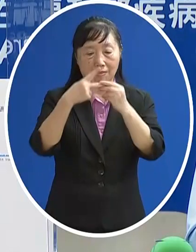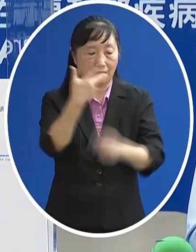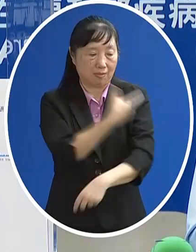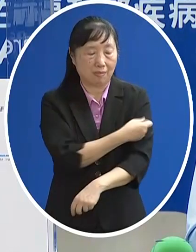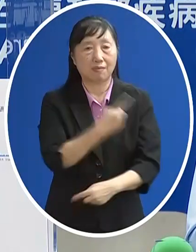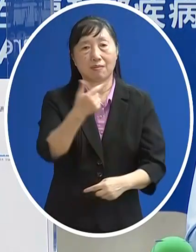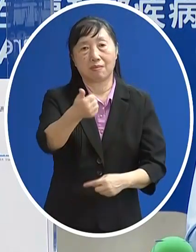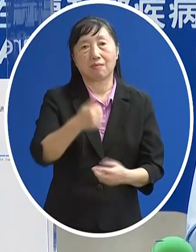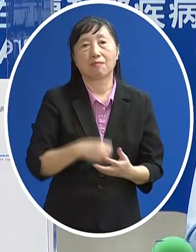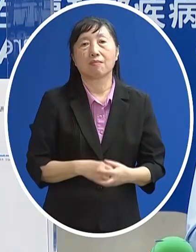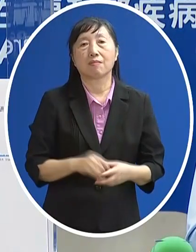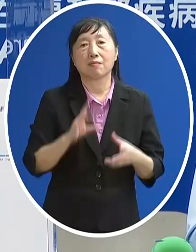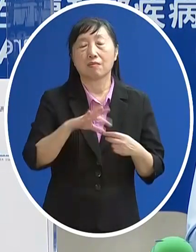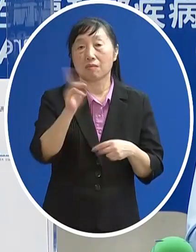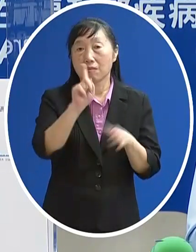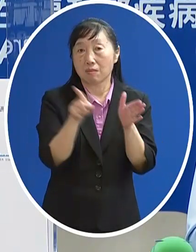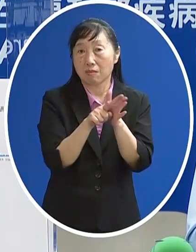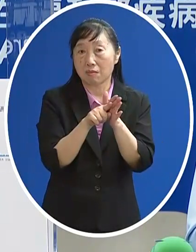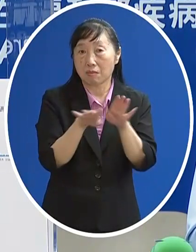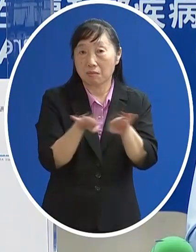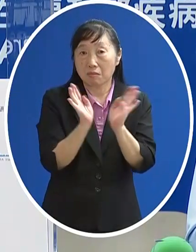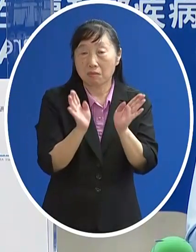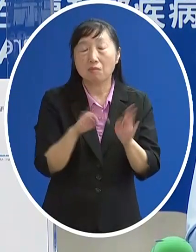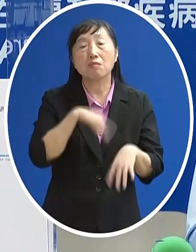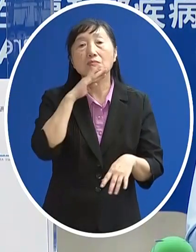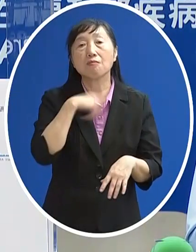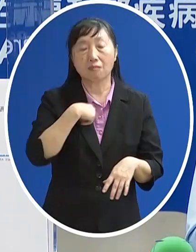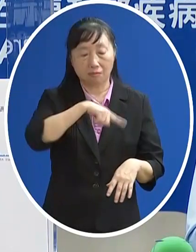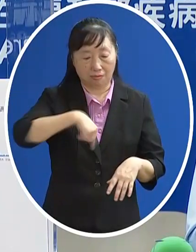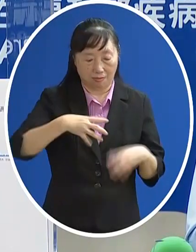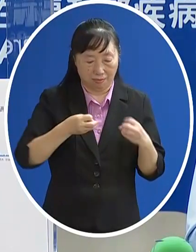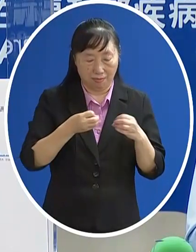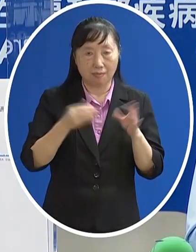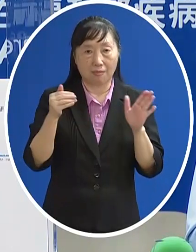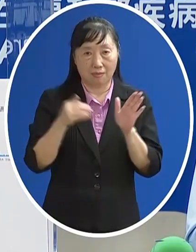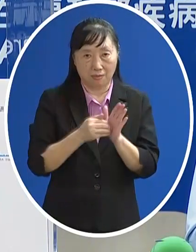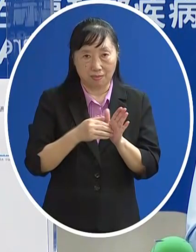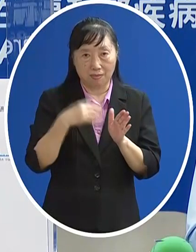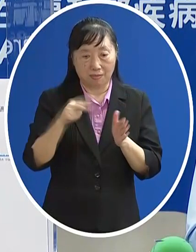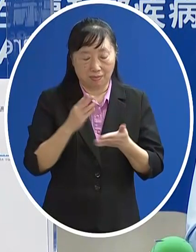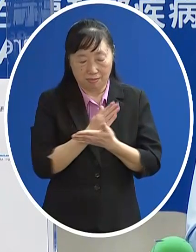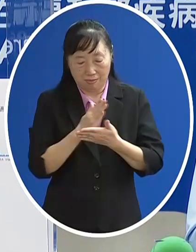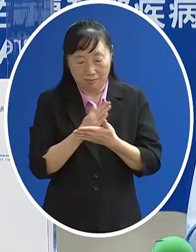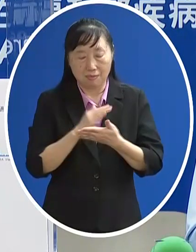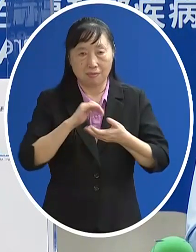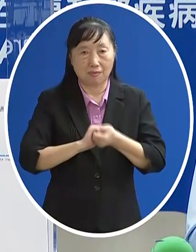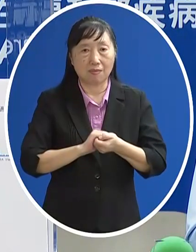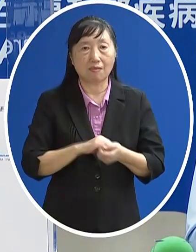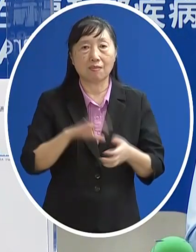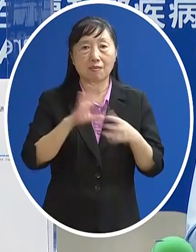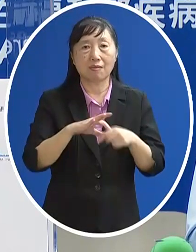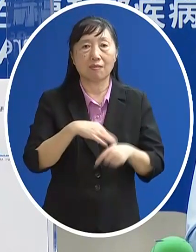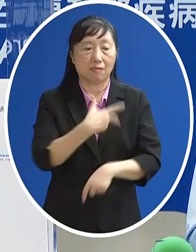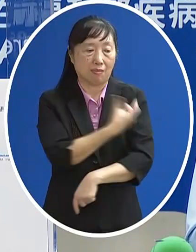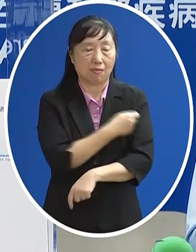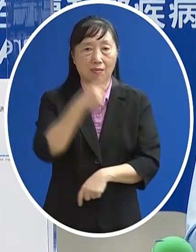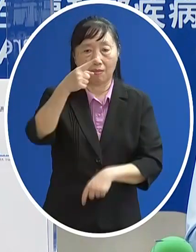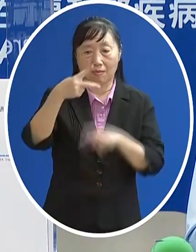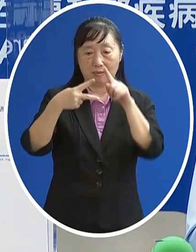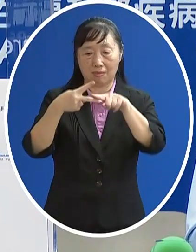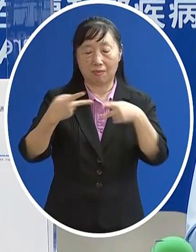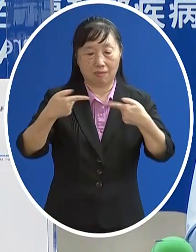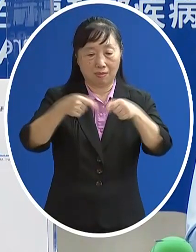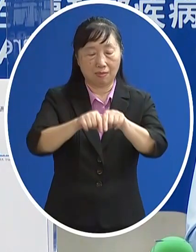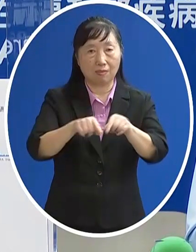什么时候开始，那我想还要经过一些讨论，跟我们一些盘点，哈，因为混打了之后，确实对我们